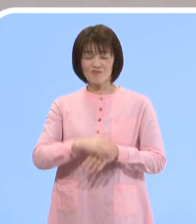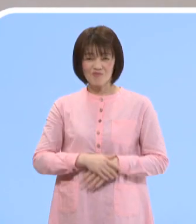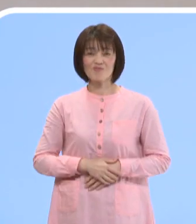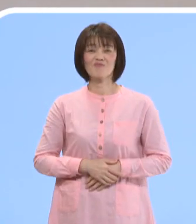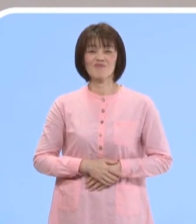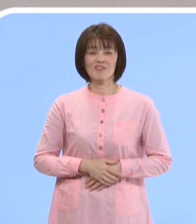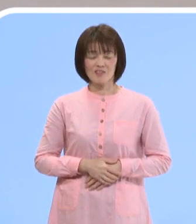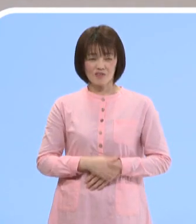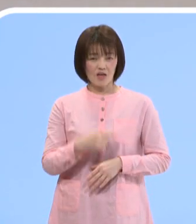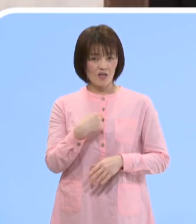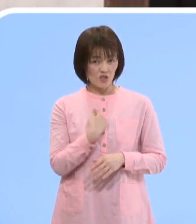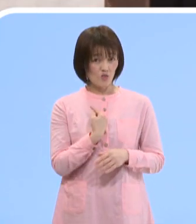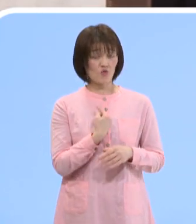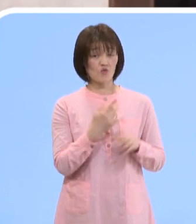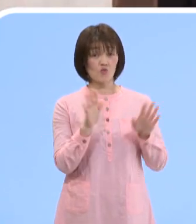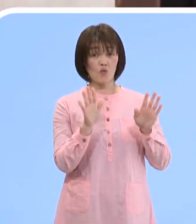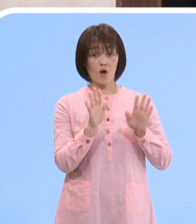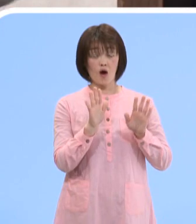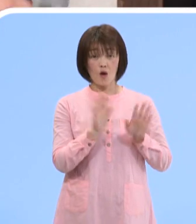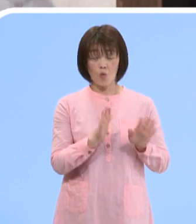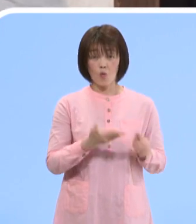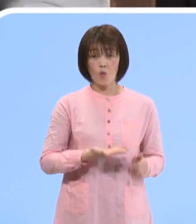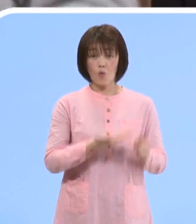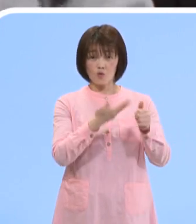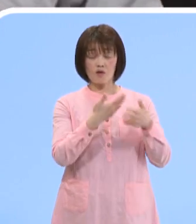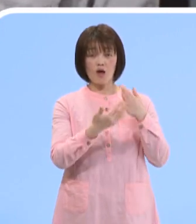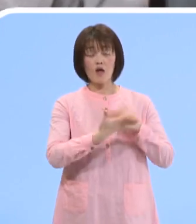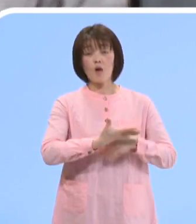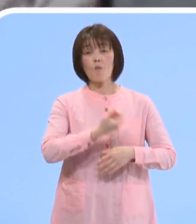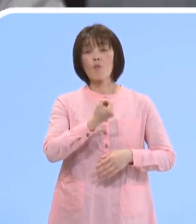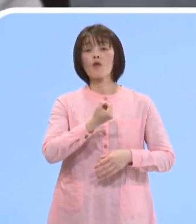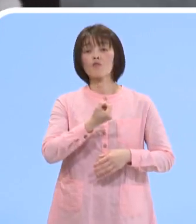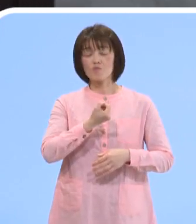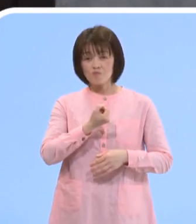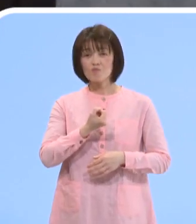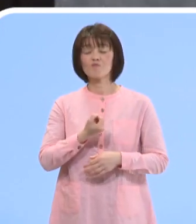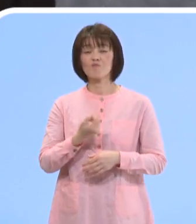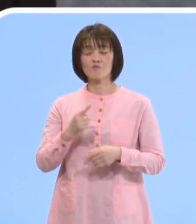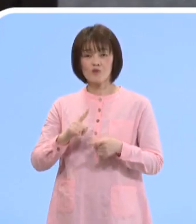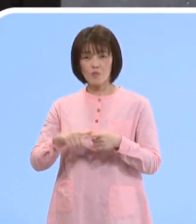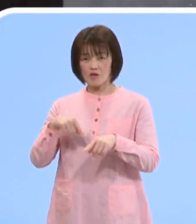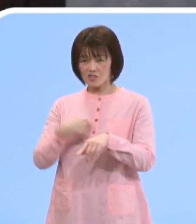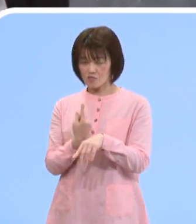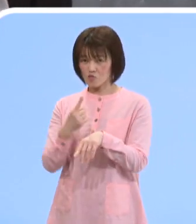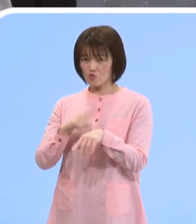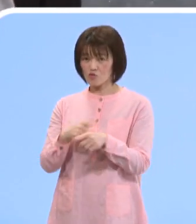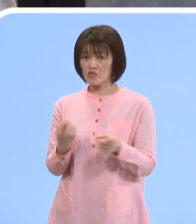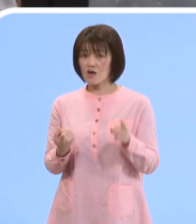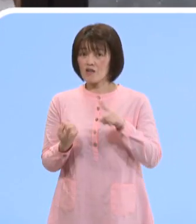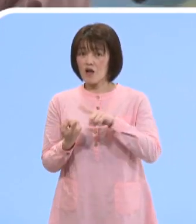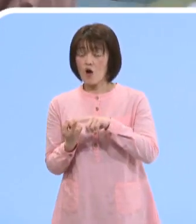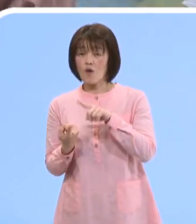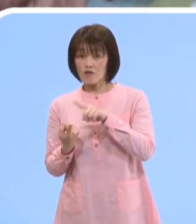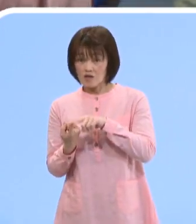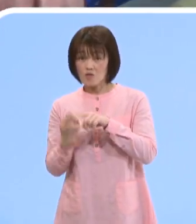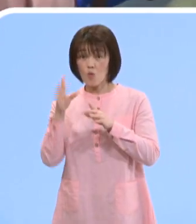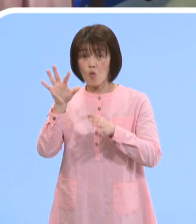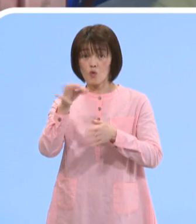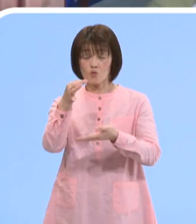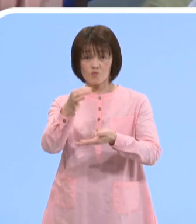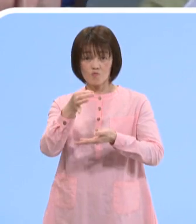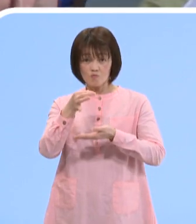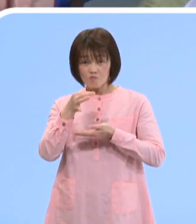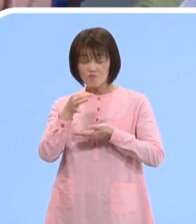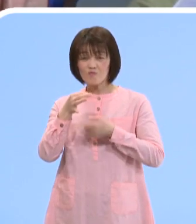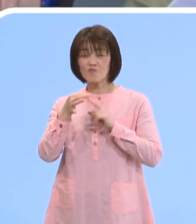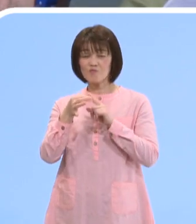ながらよその子を見るのも、うん、なんかそれほど負担にならないし、時間、空いてる時間といったらおかしいけど、ある程度お金